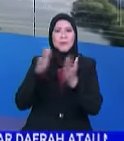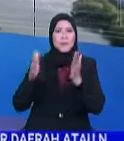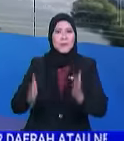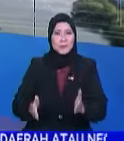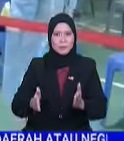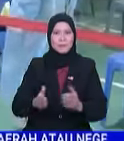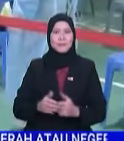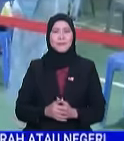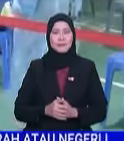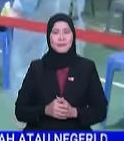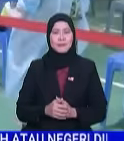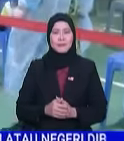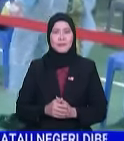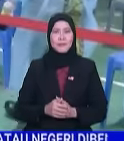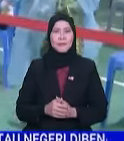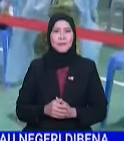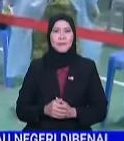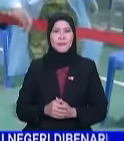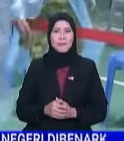penduduk.